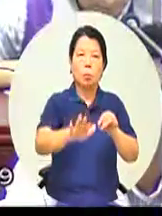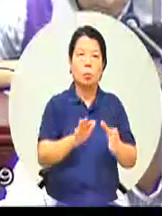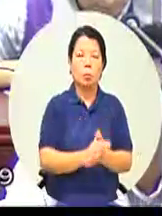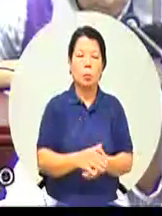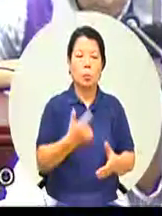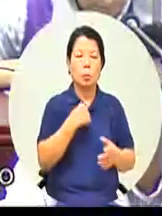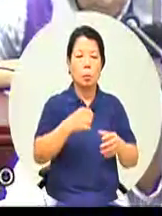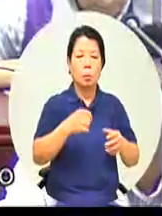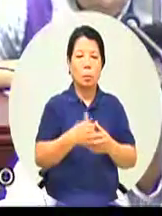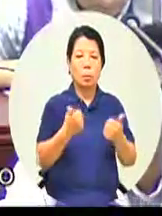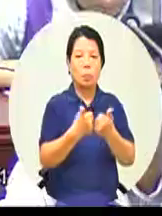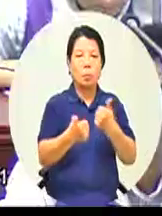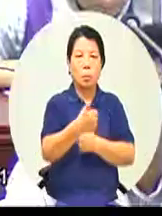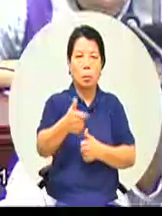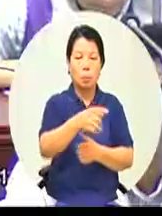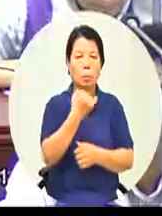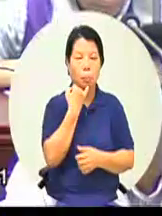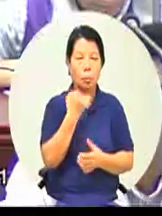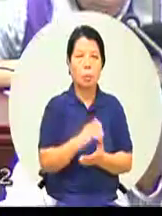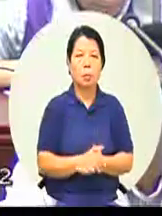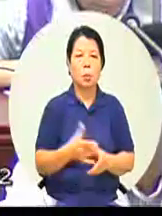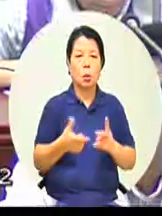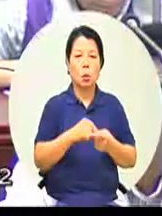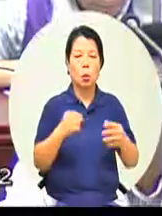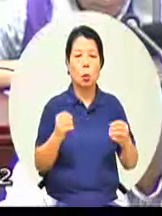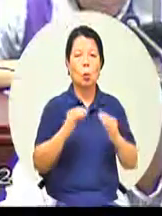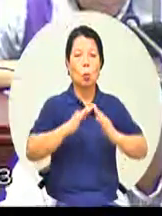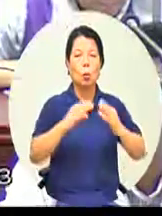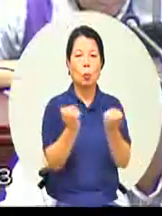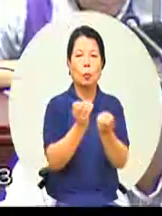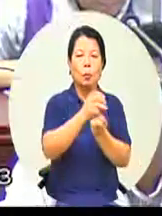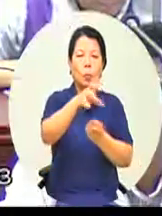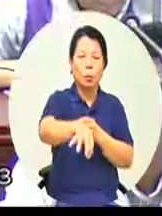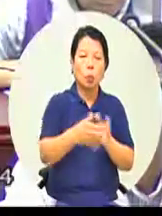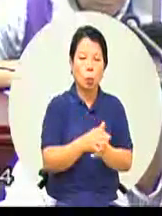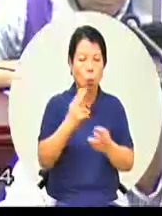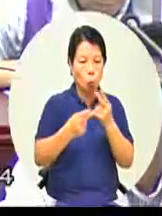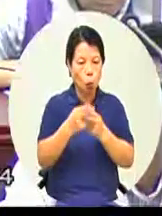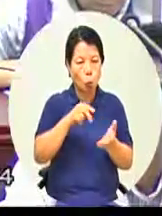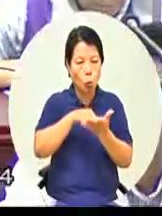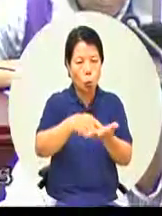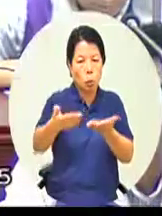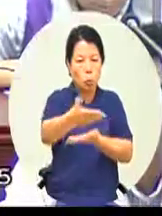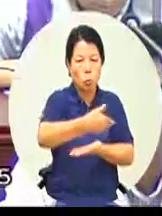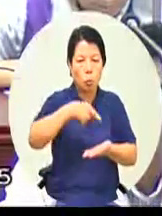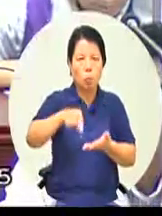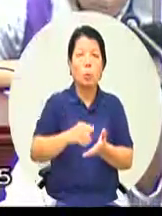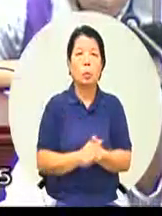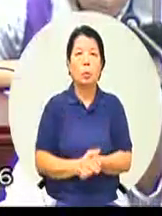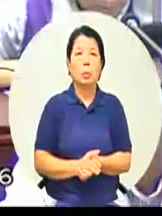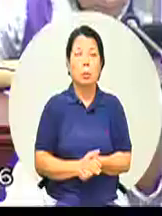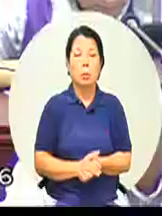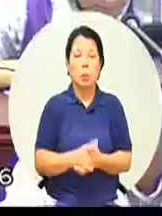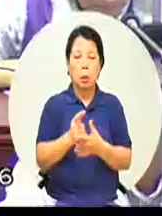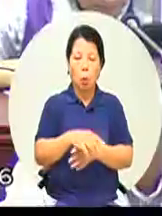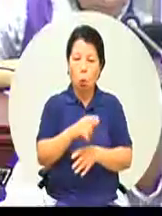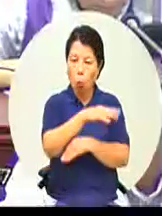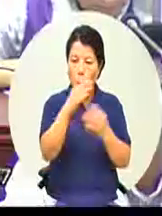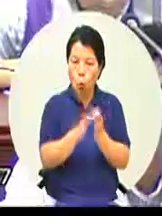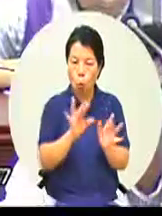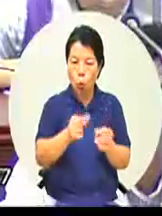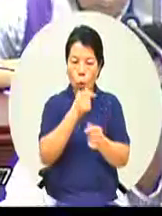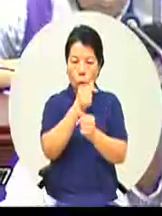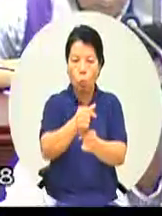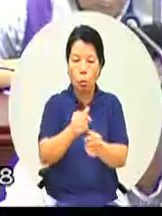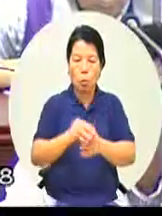员或我们觉得可以的话，我们跟都发局来讨论看看怎么样去征收。那如果征收这方面也就是说也完成的话，接下来我们体育